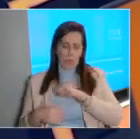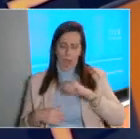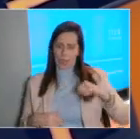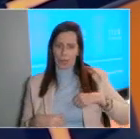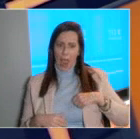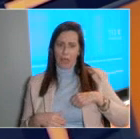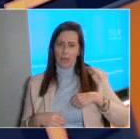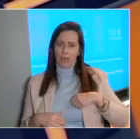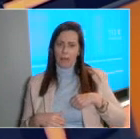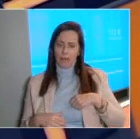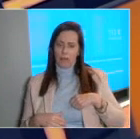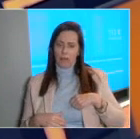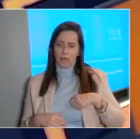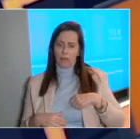כעצמאי